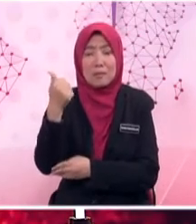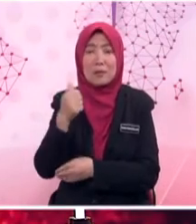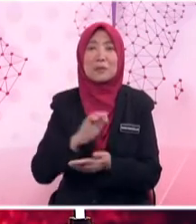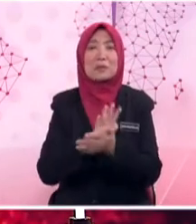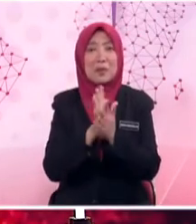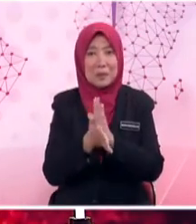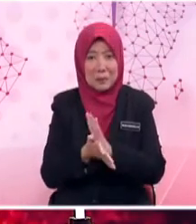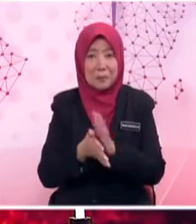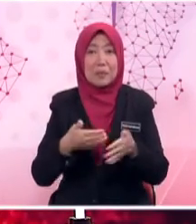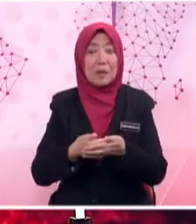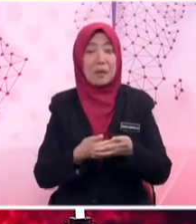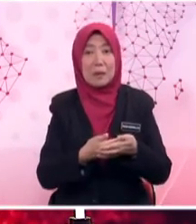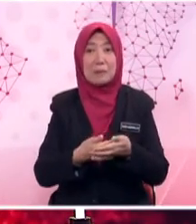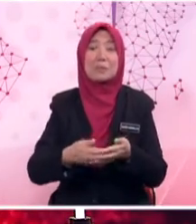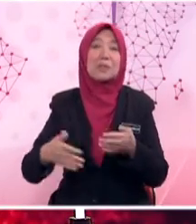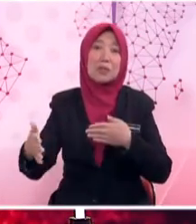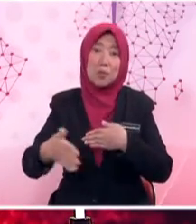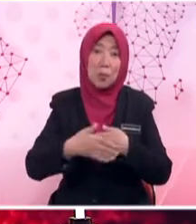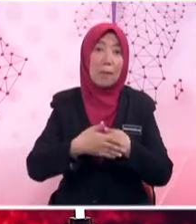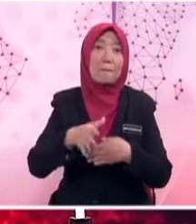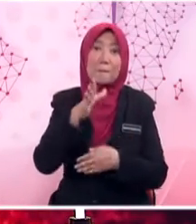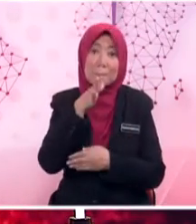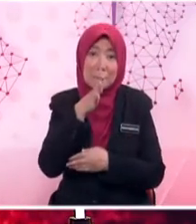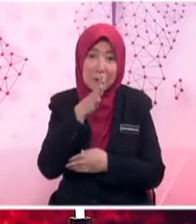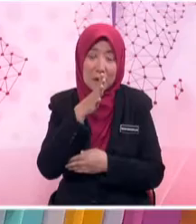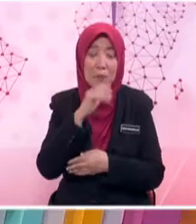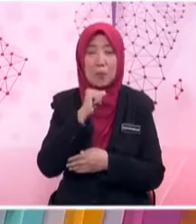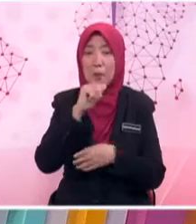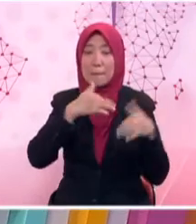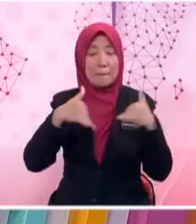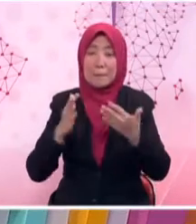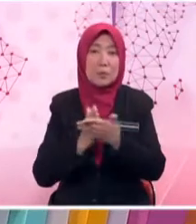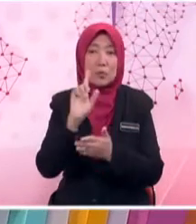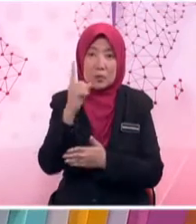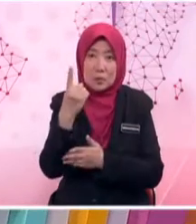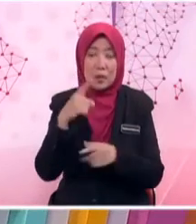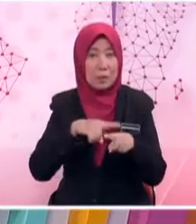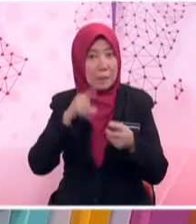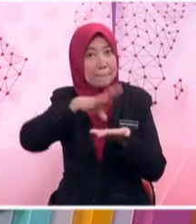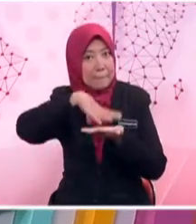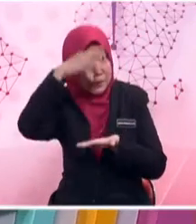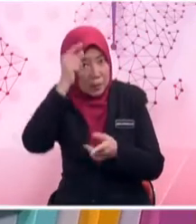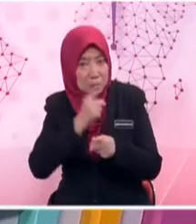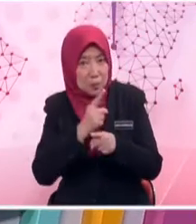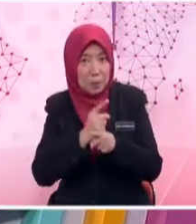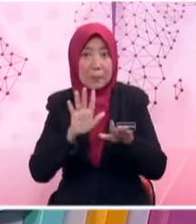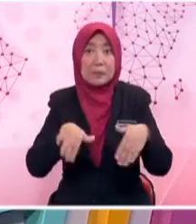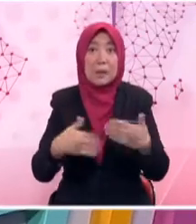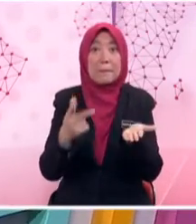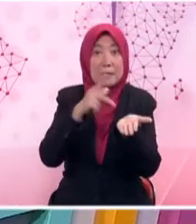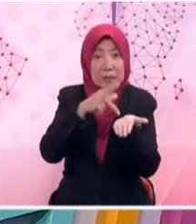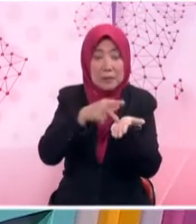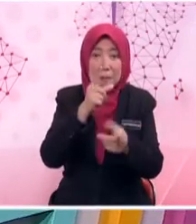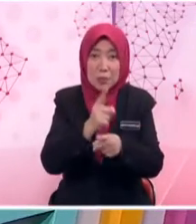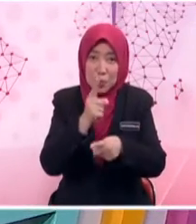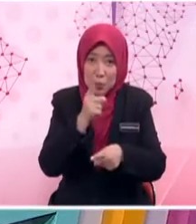dia dah tahu dah mengira. Dulu dia tak reti, dia main-main taram saja kan orang kata kan. Sekarang ni dia dah pandai, dia dah tahu mengira, ya. So